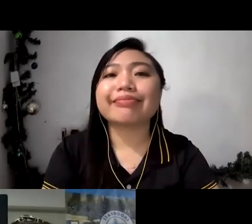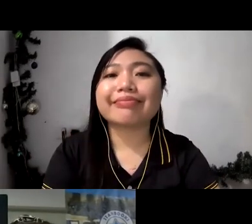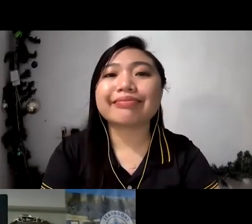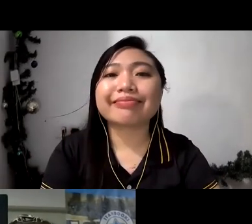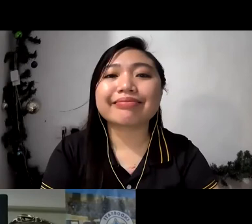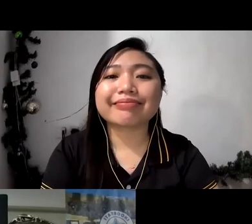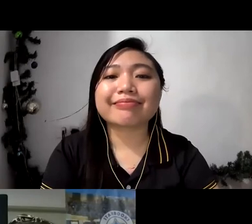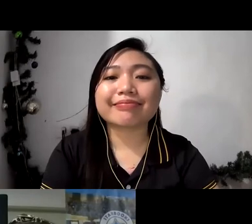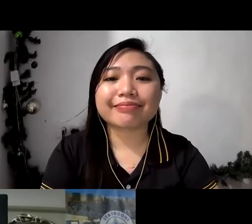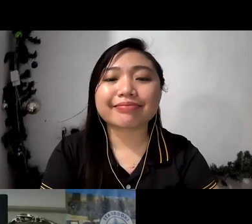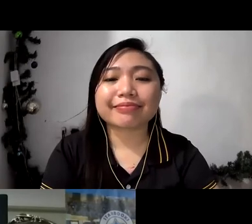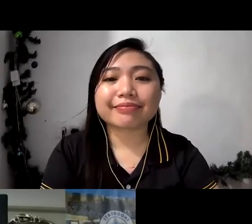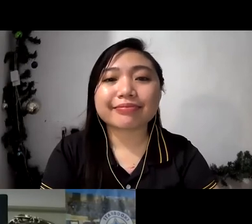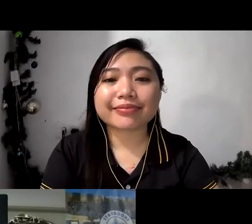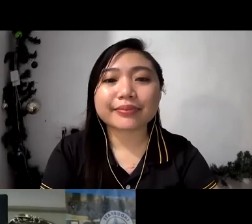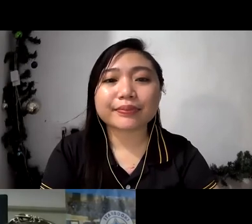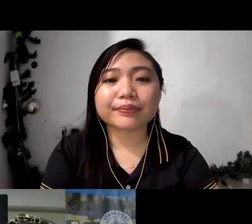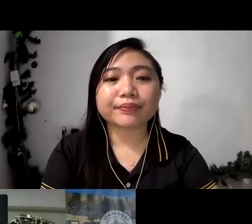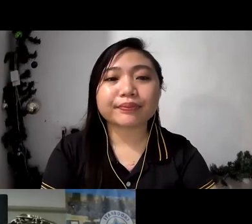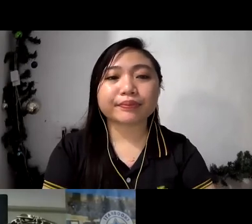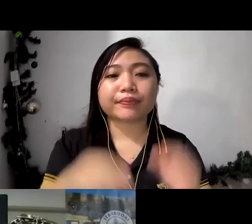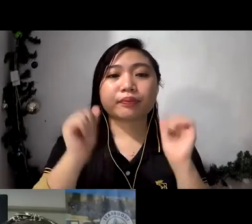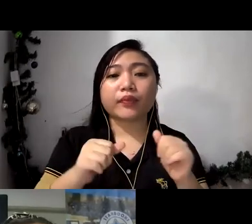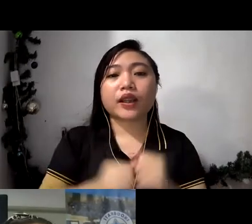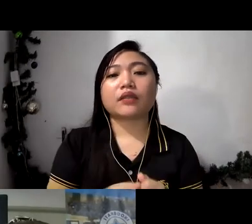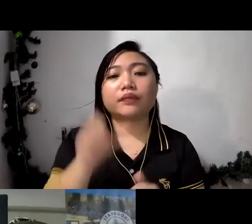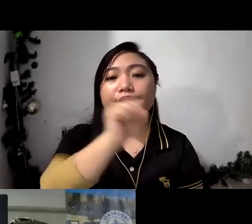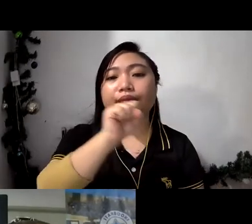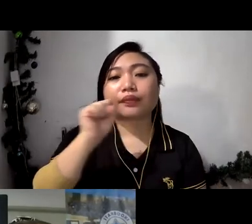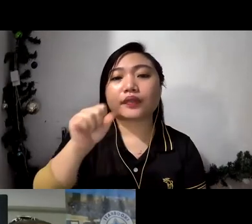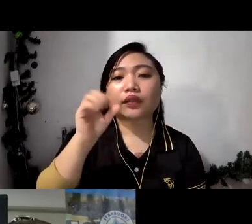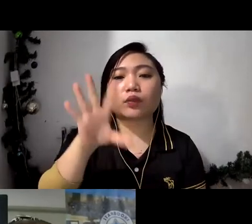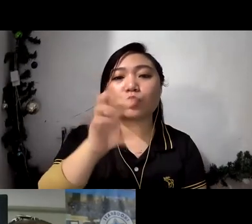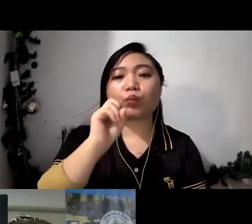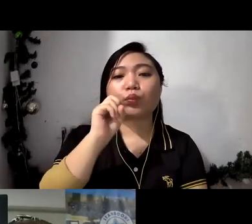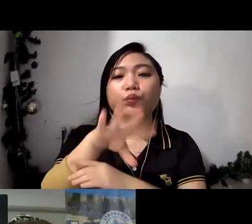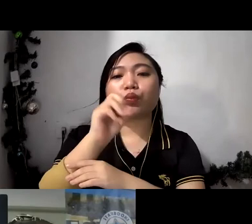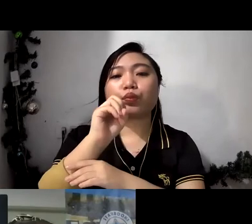Okay, so you can screenshot po